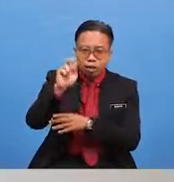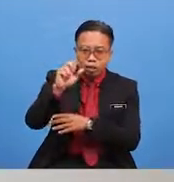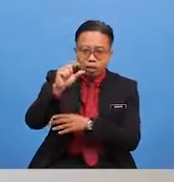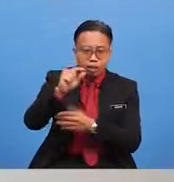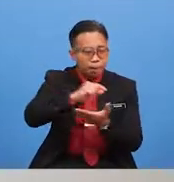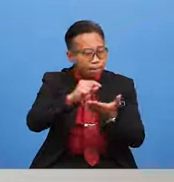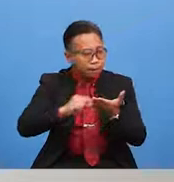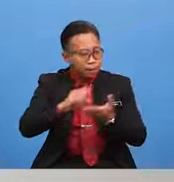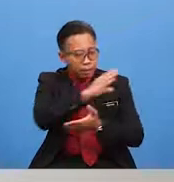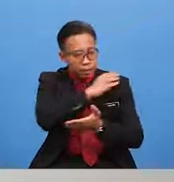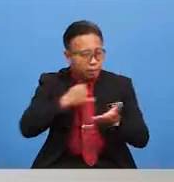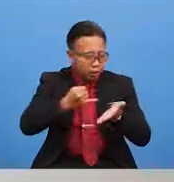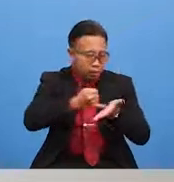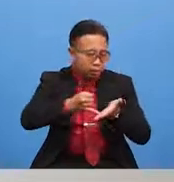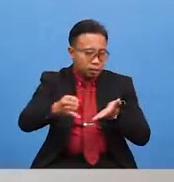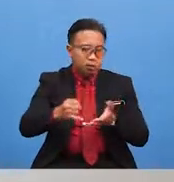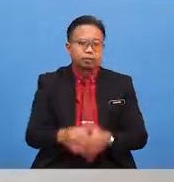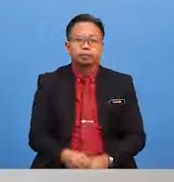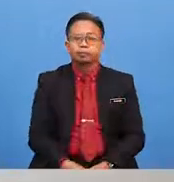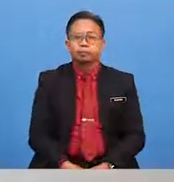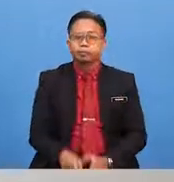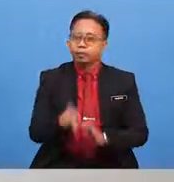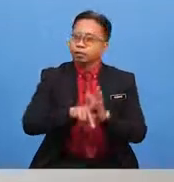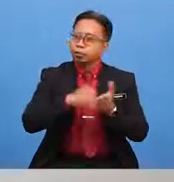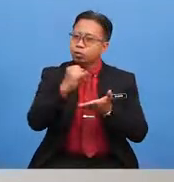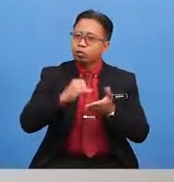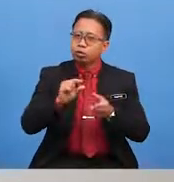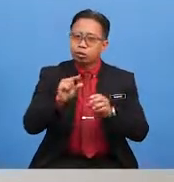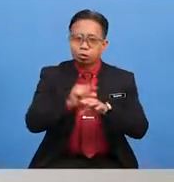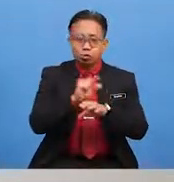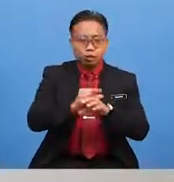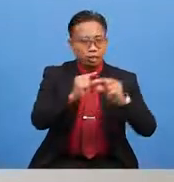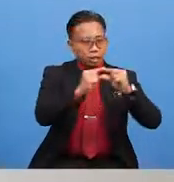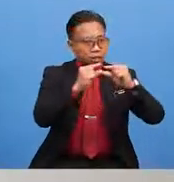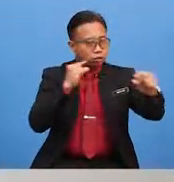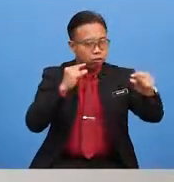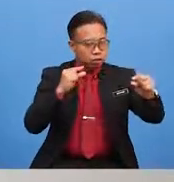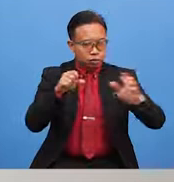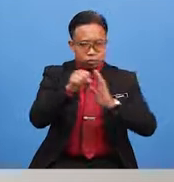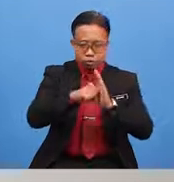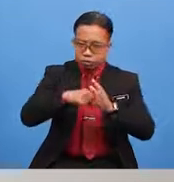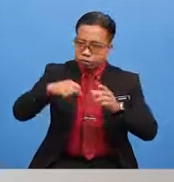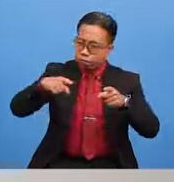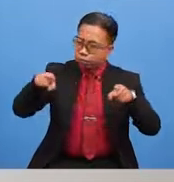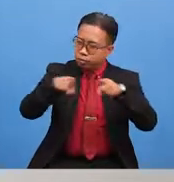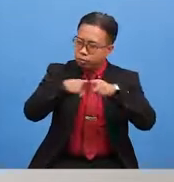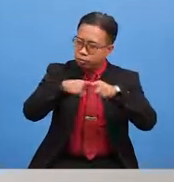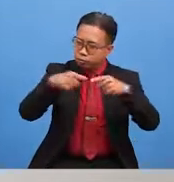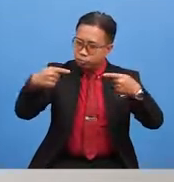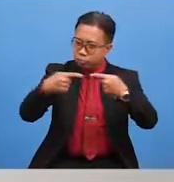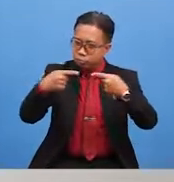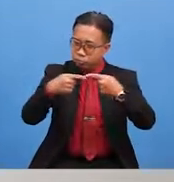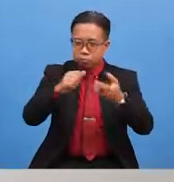dakwat. Manakala teknik pelukis gunakan ialah garisan selari, silang pangkah, gurisan